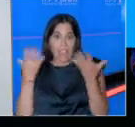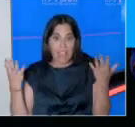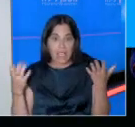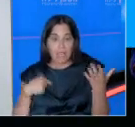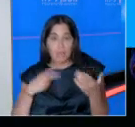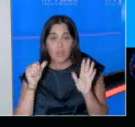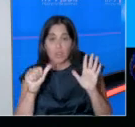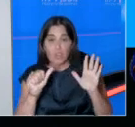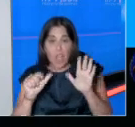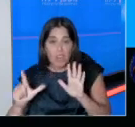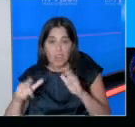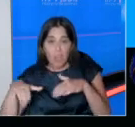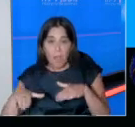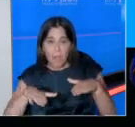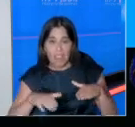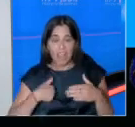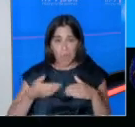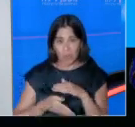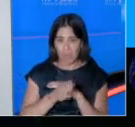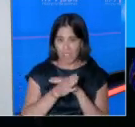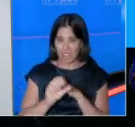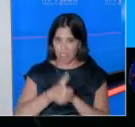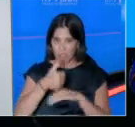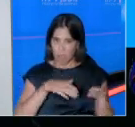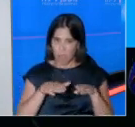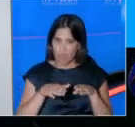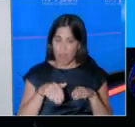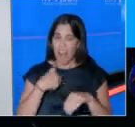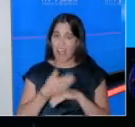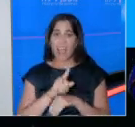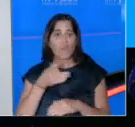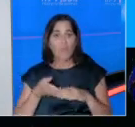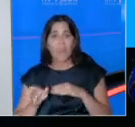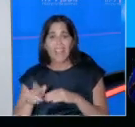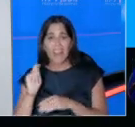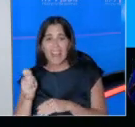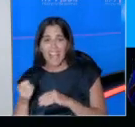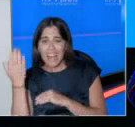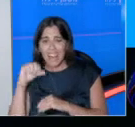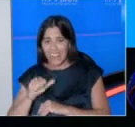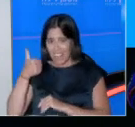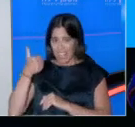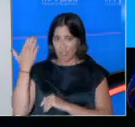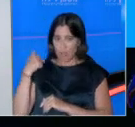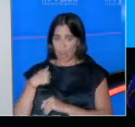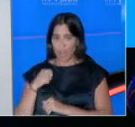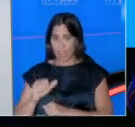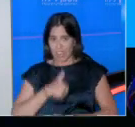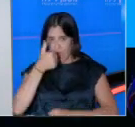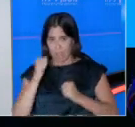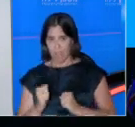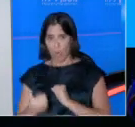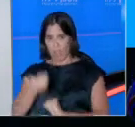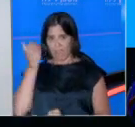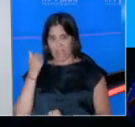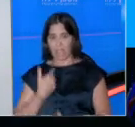6 מנדטים, 7 נכנס למשרד ראש הממשלה, אחרי שלא נכנס לכנסת הראשונה, אחרי שהשר ביטחון נזכיר,